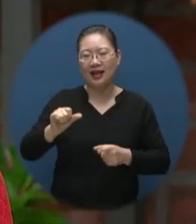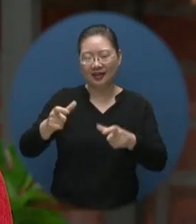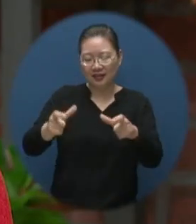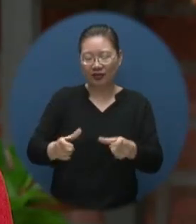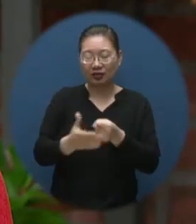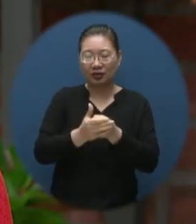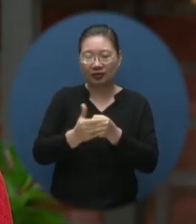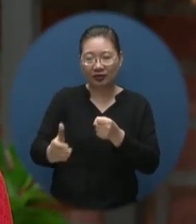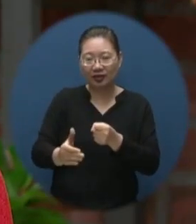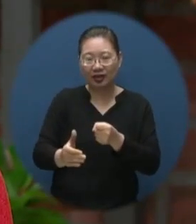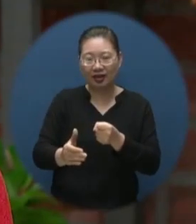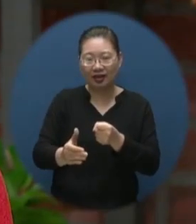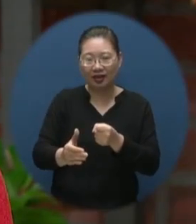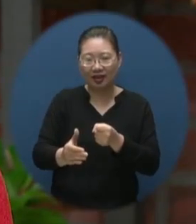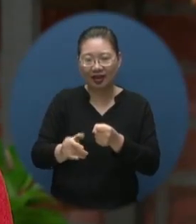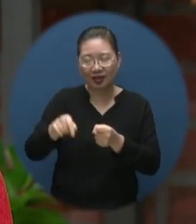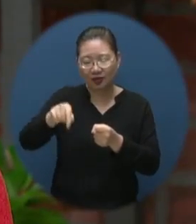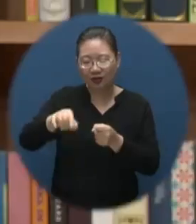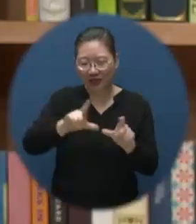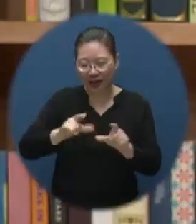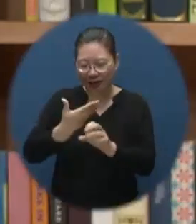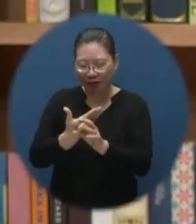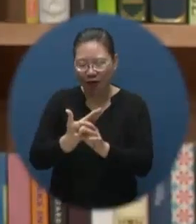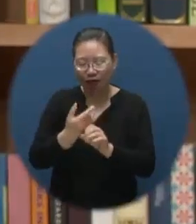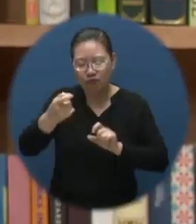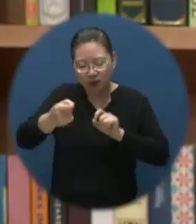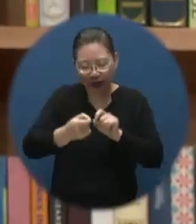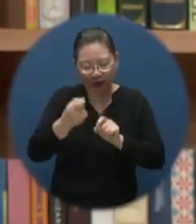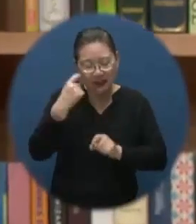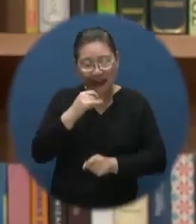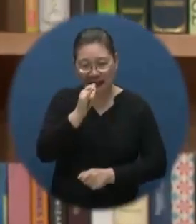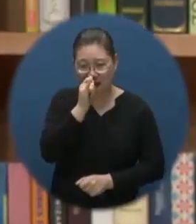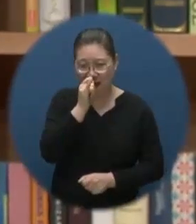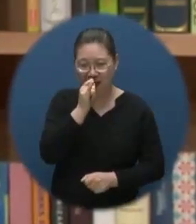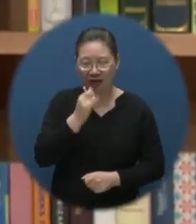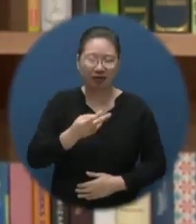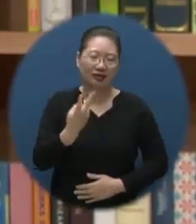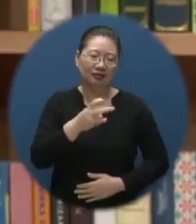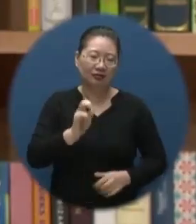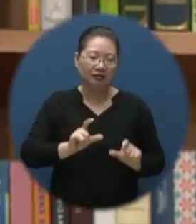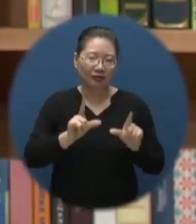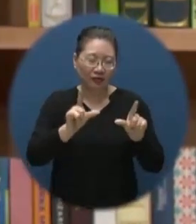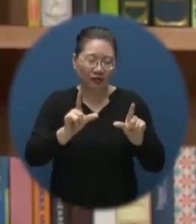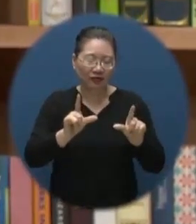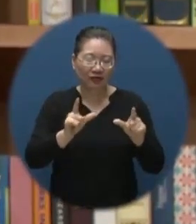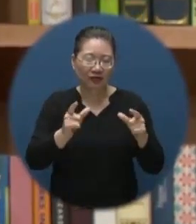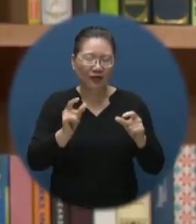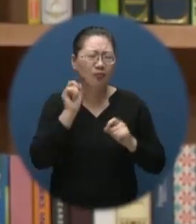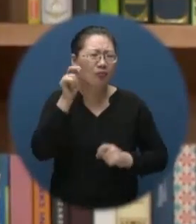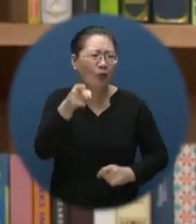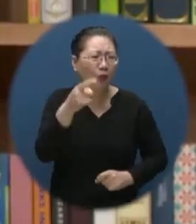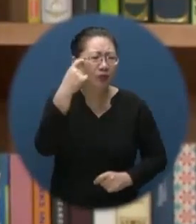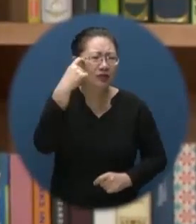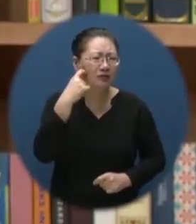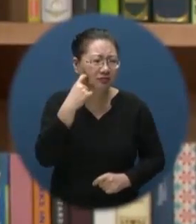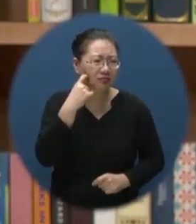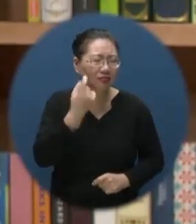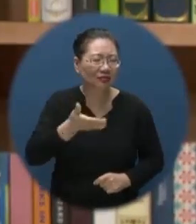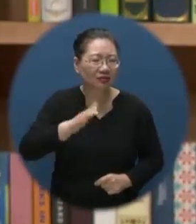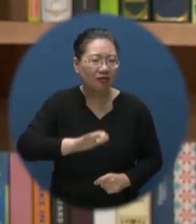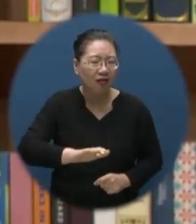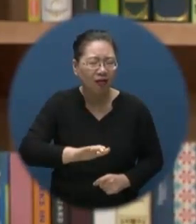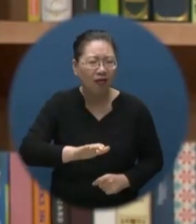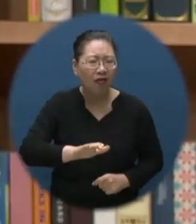가서 살면은 가까운 것 같아요. 근데, 예. 2020년 오늘날에도 멀게 느껴지는 이란인데,